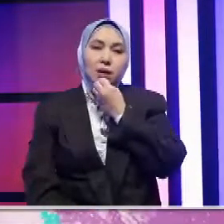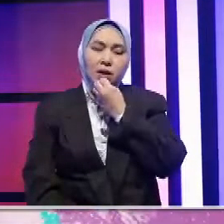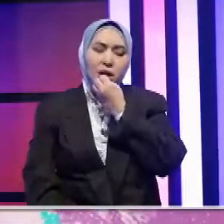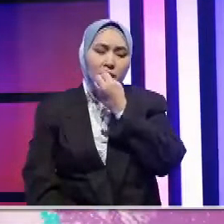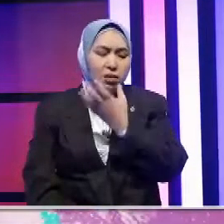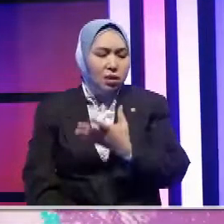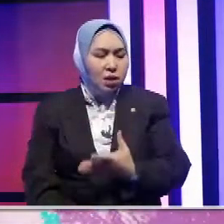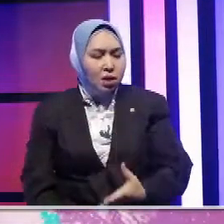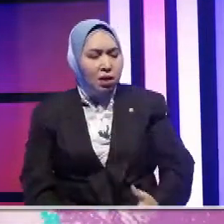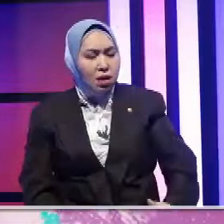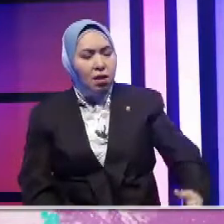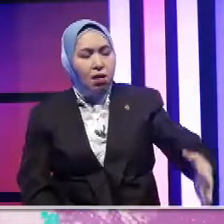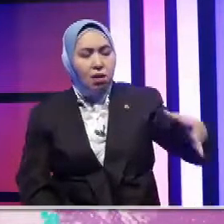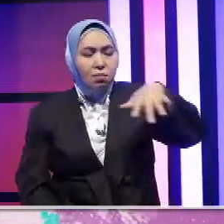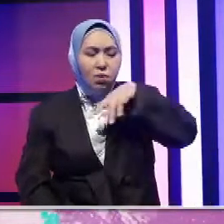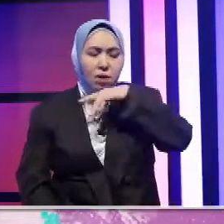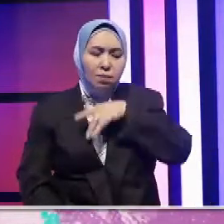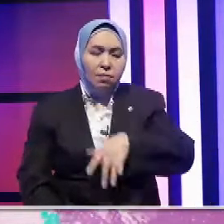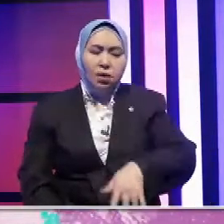قل لا